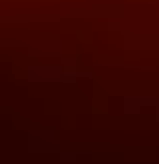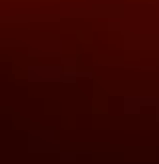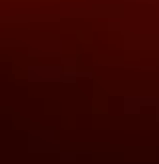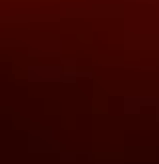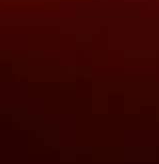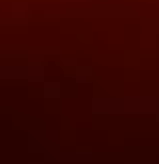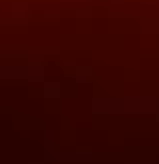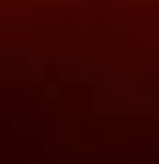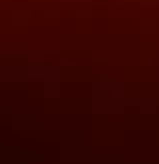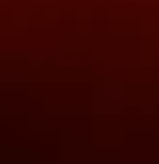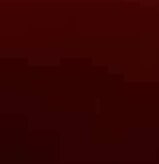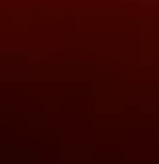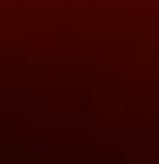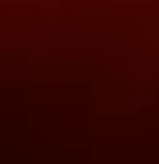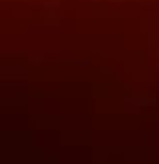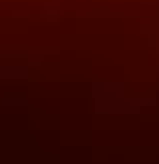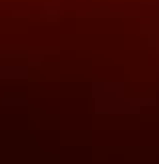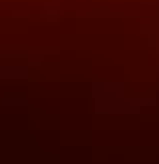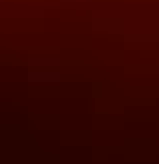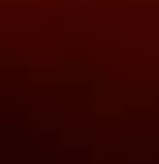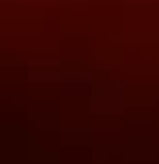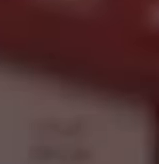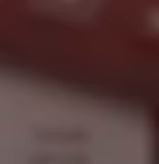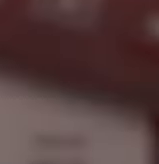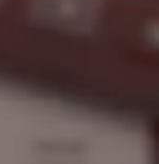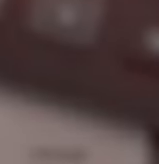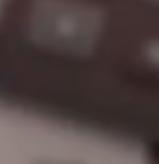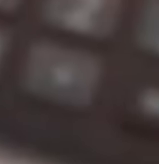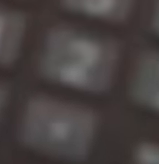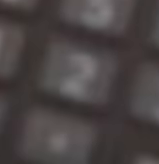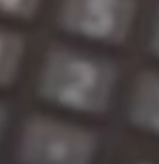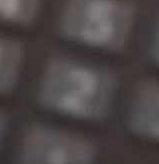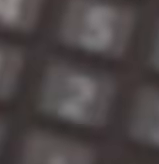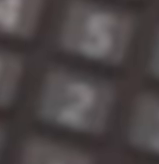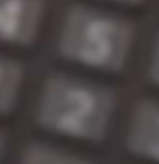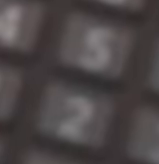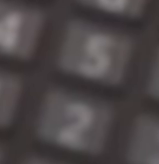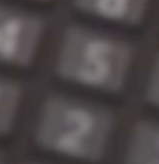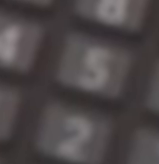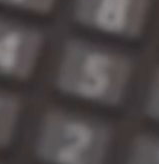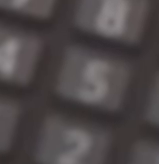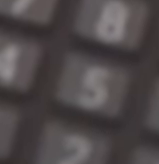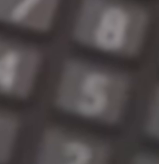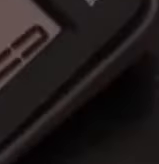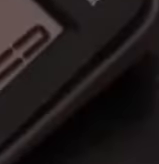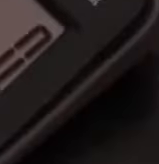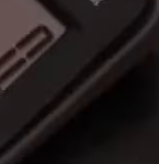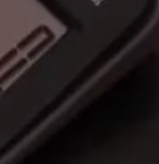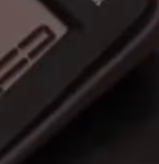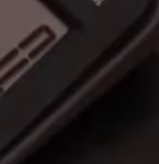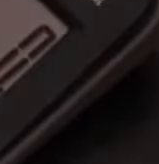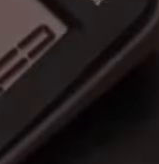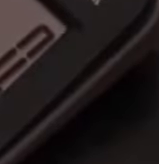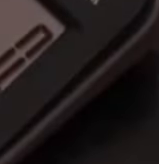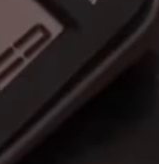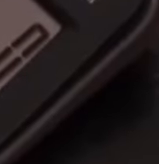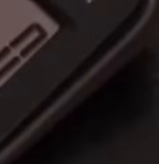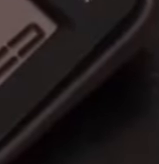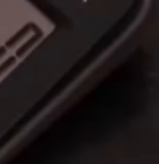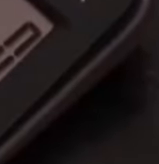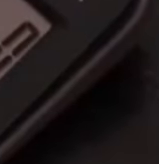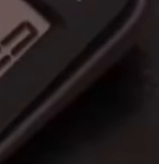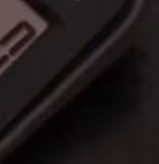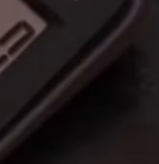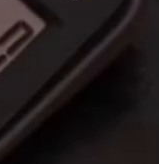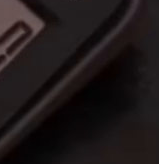itong iba't ibang uri. Financial audit, kung saan tinitignan kung tama ang idineklarang financial